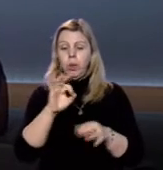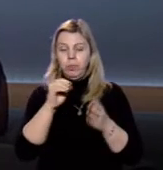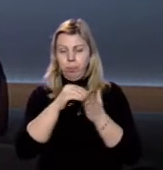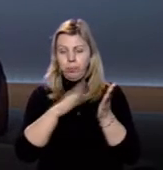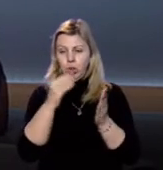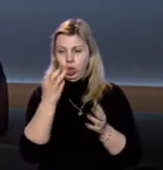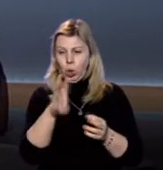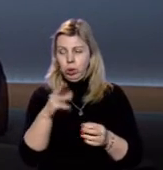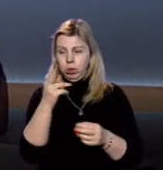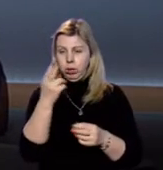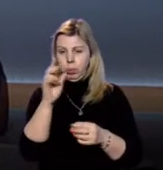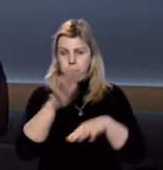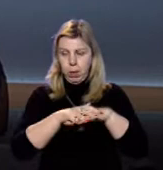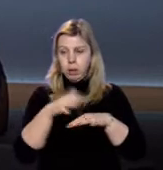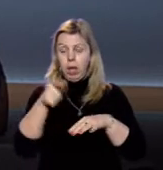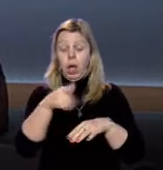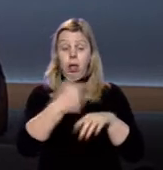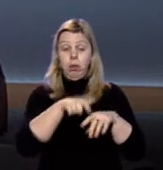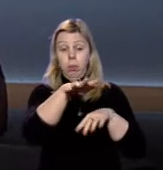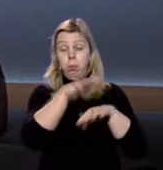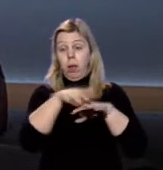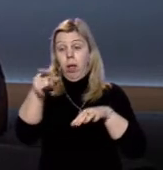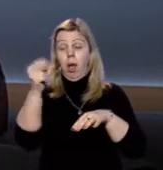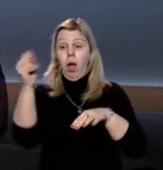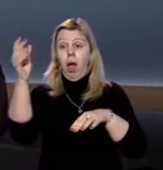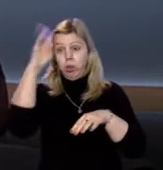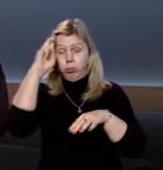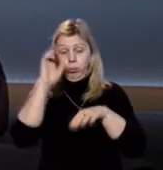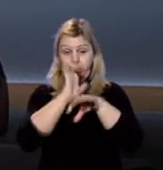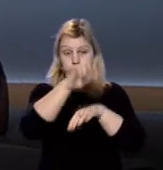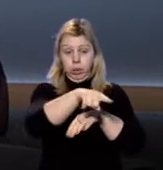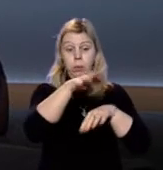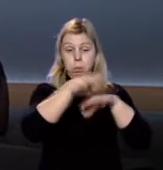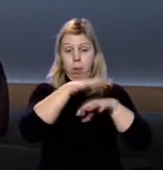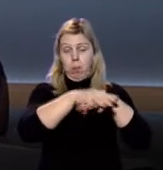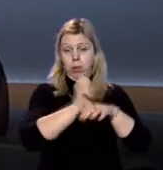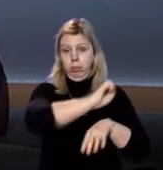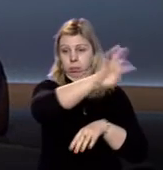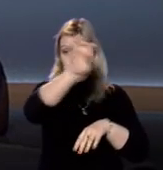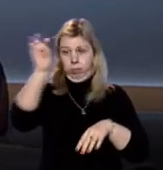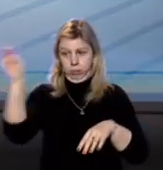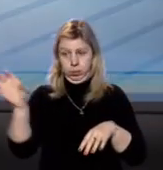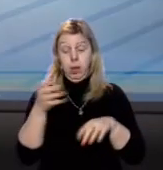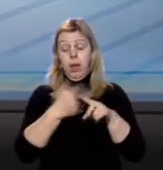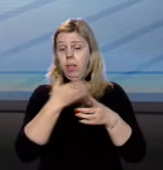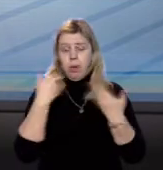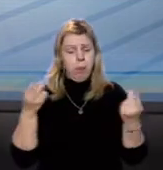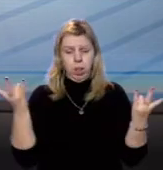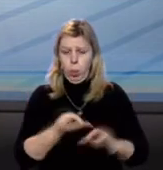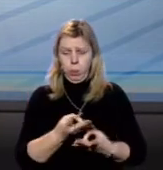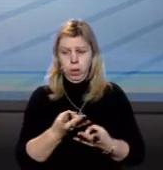Ощадбанку, і через ці облікові рахунки буде здійснюватися оплата за спожиті житлово-комунальні послуги. Немає необхідності